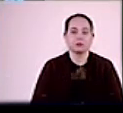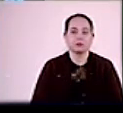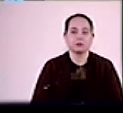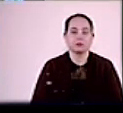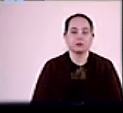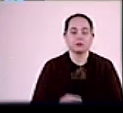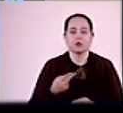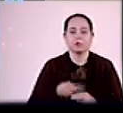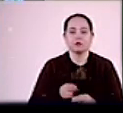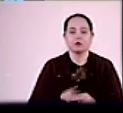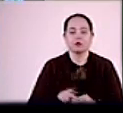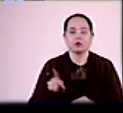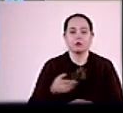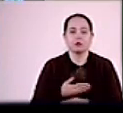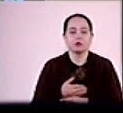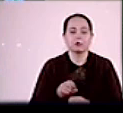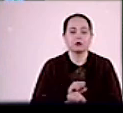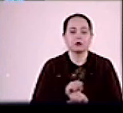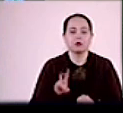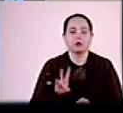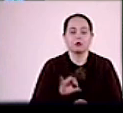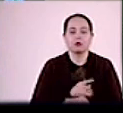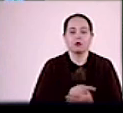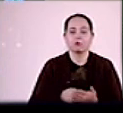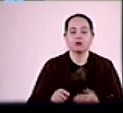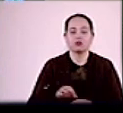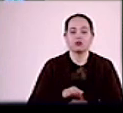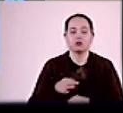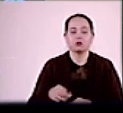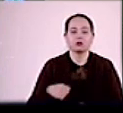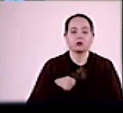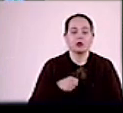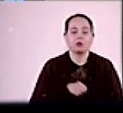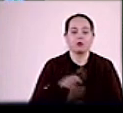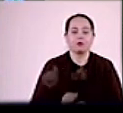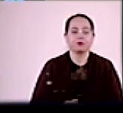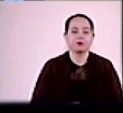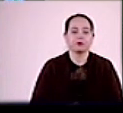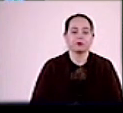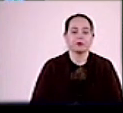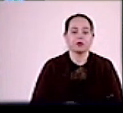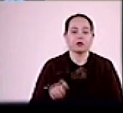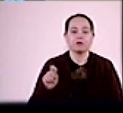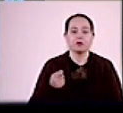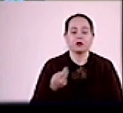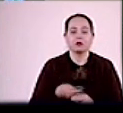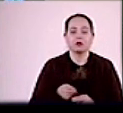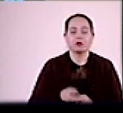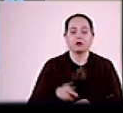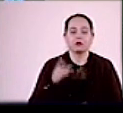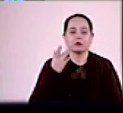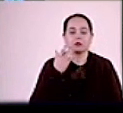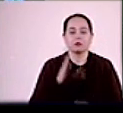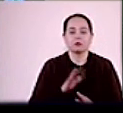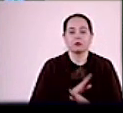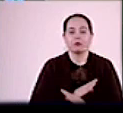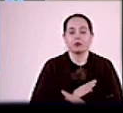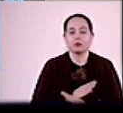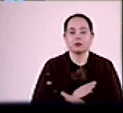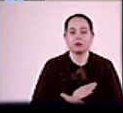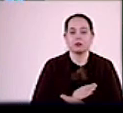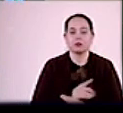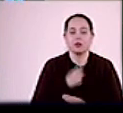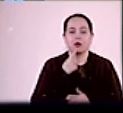В данном отрывке нельзя и не отметить жестокость самой войны. Война – это всегда